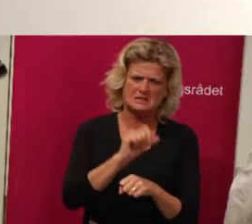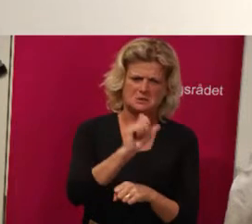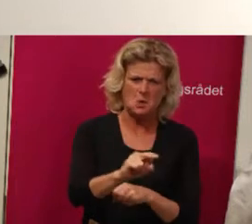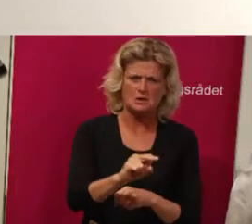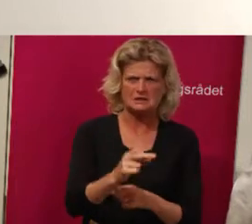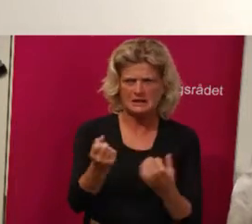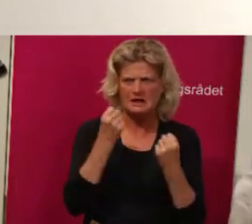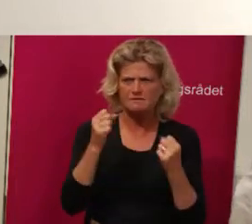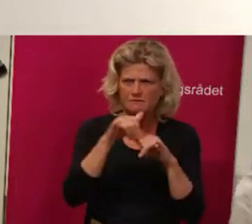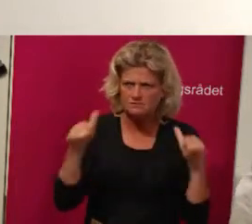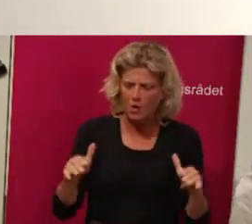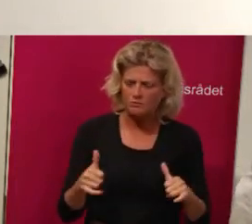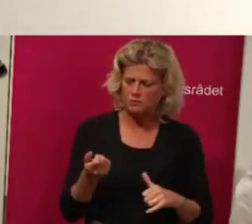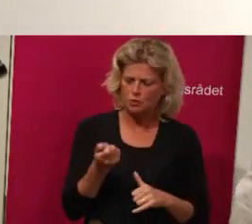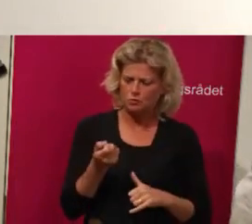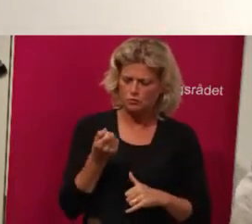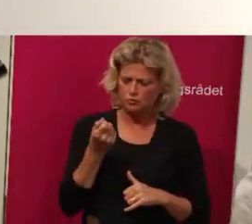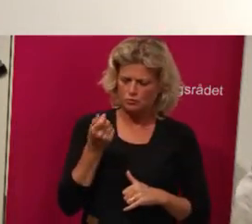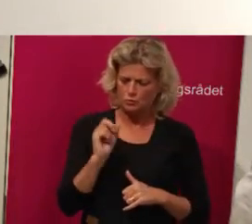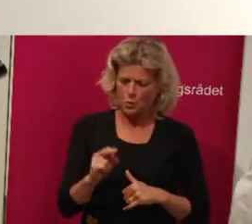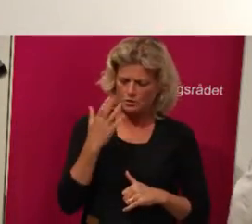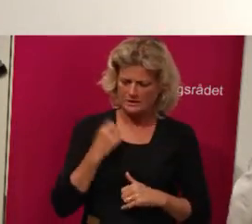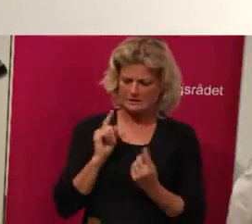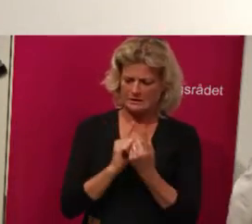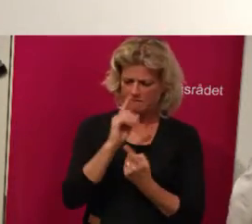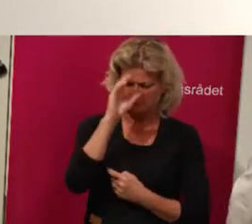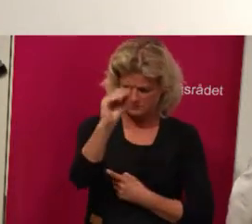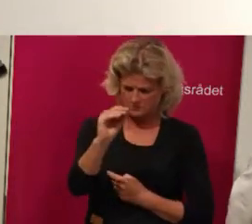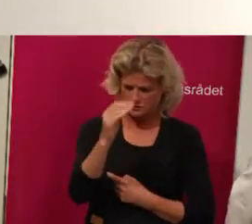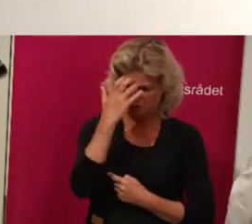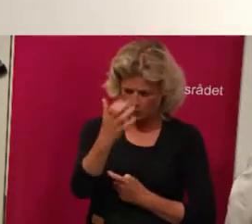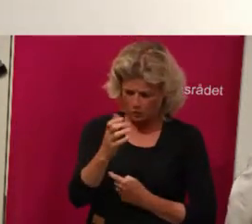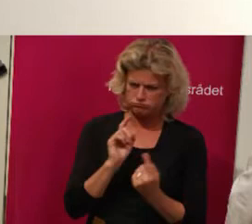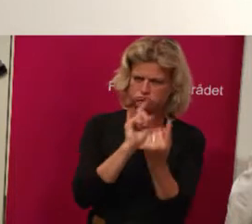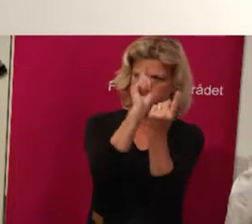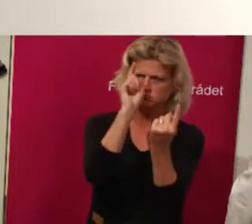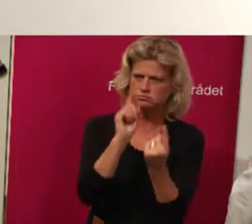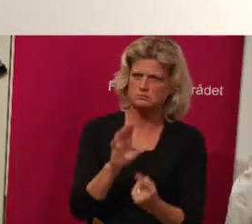något år sedan så träffade jag en kille upp i Stockholm som jag stötte på gatan. Och så säger han,